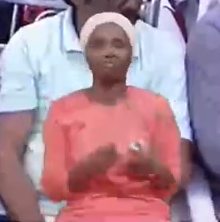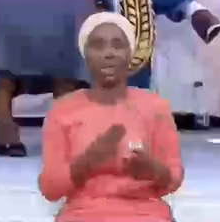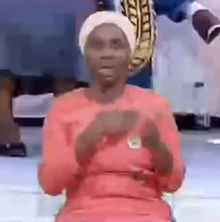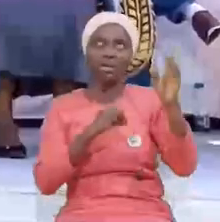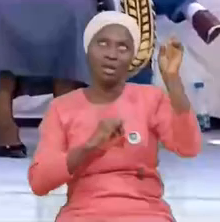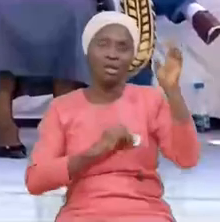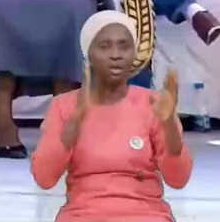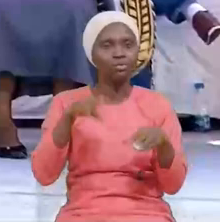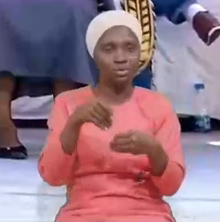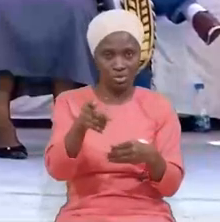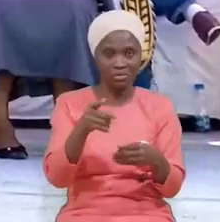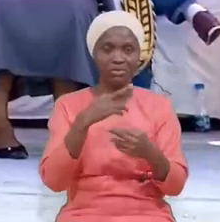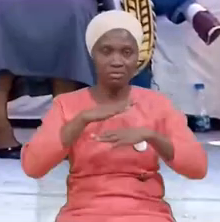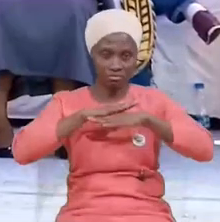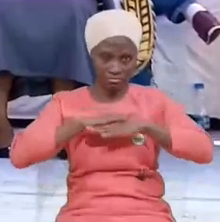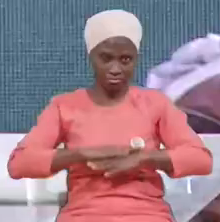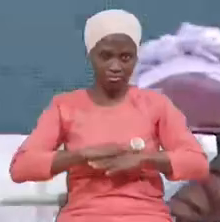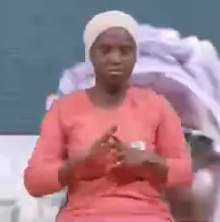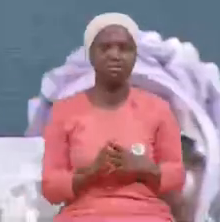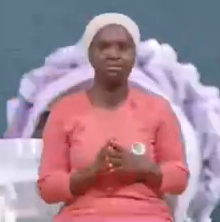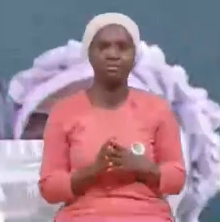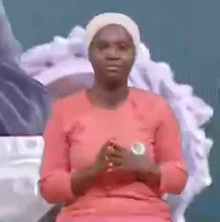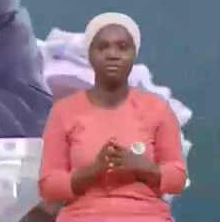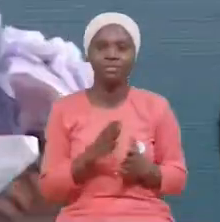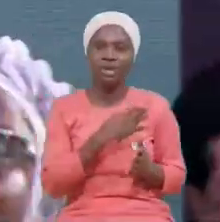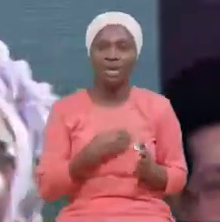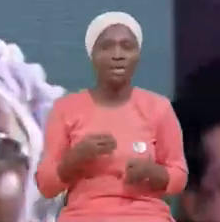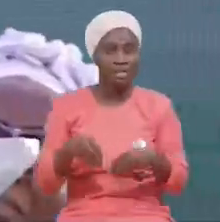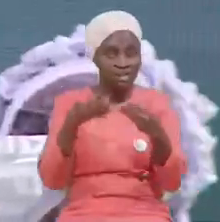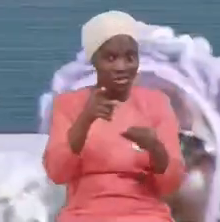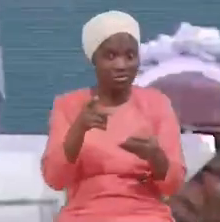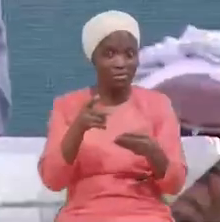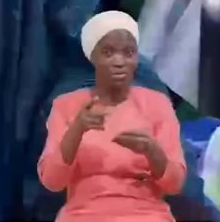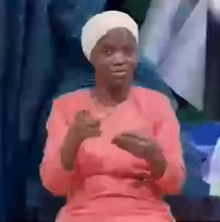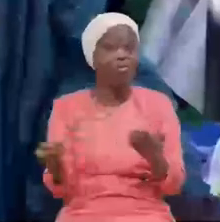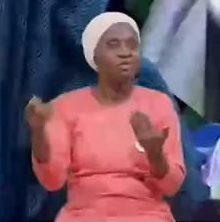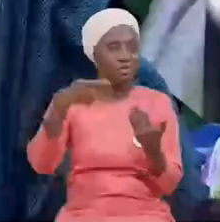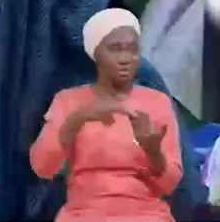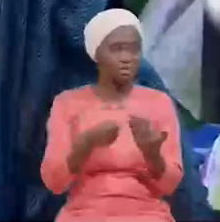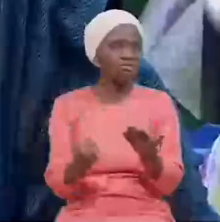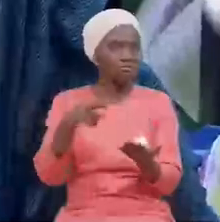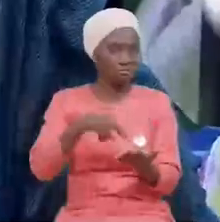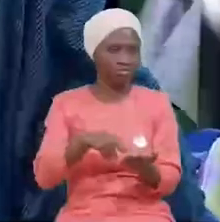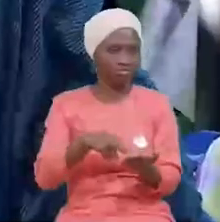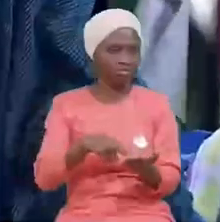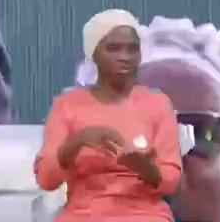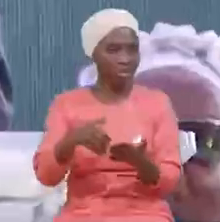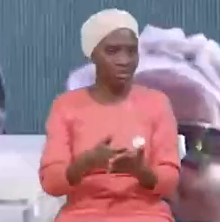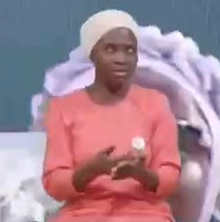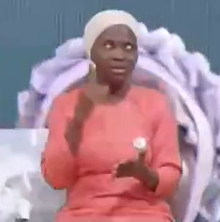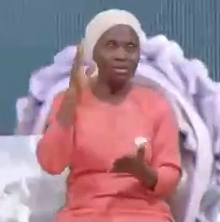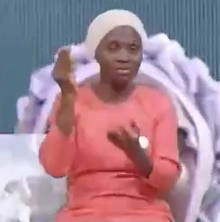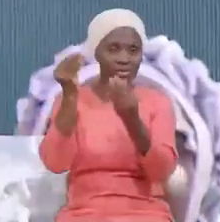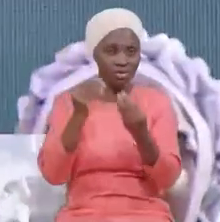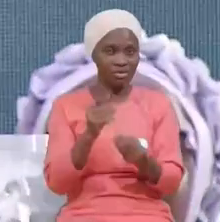et je vous donnerai du repos et donnerai la restauration. Il vous donne la régénération.